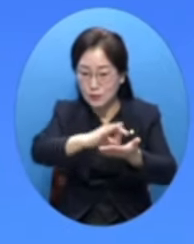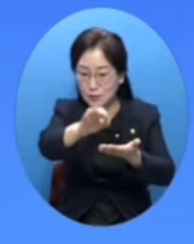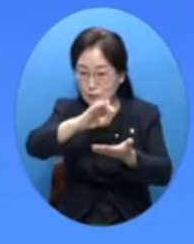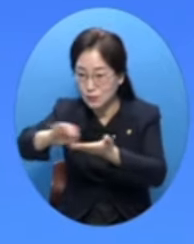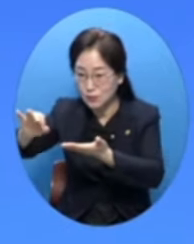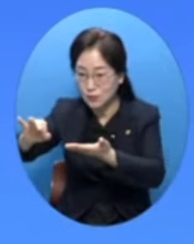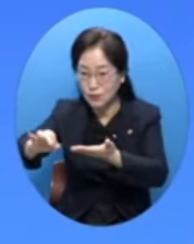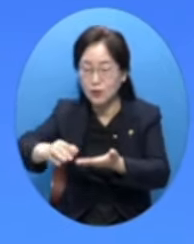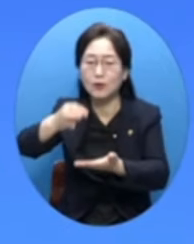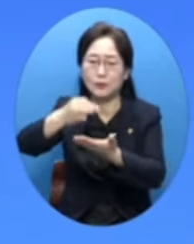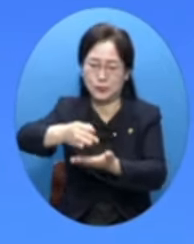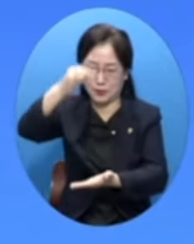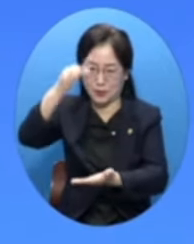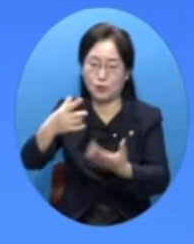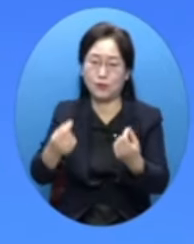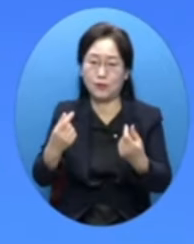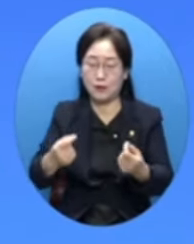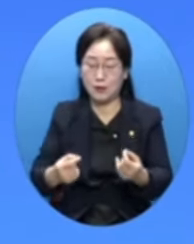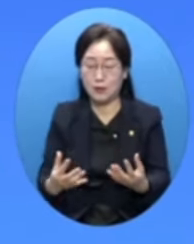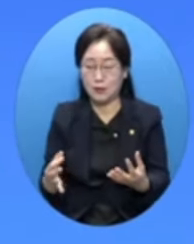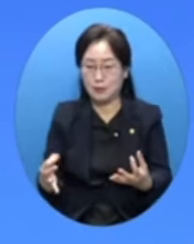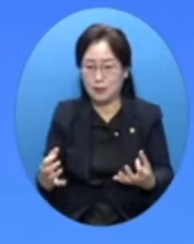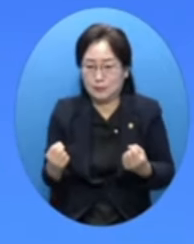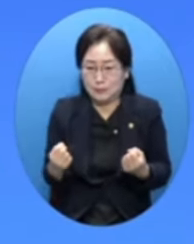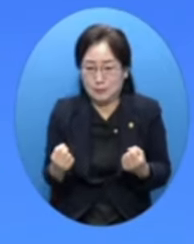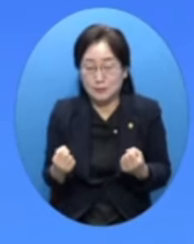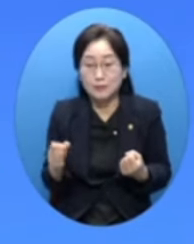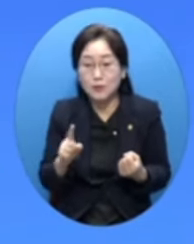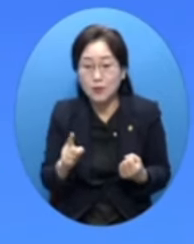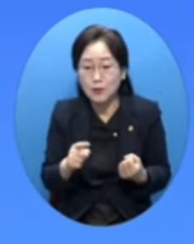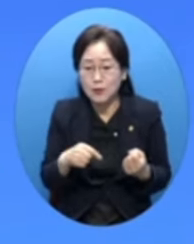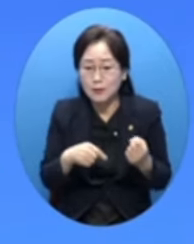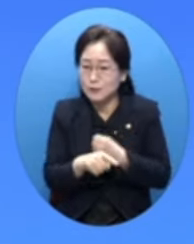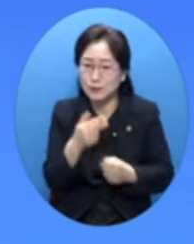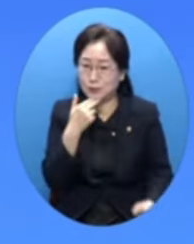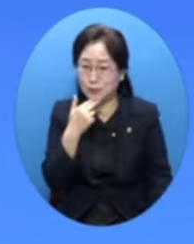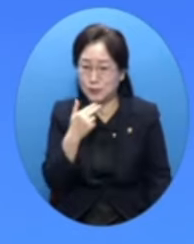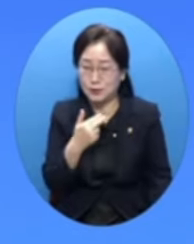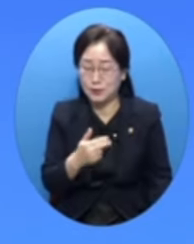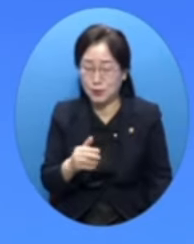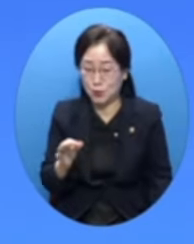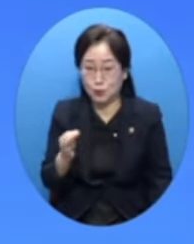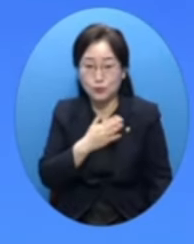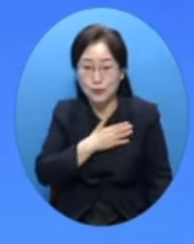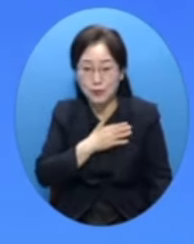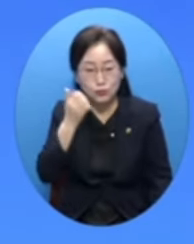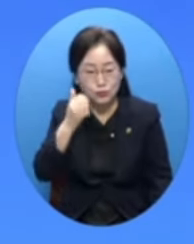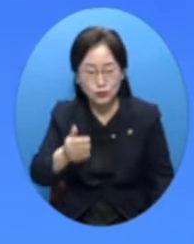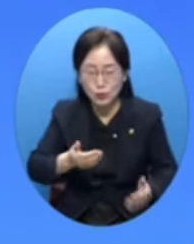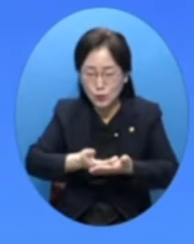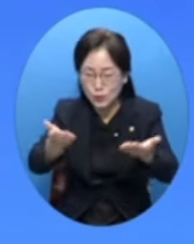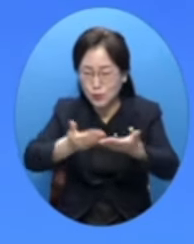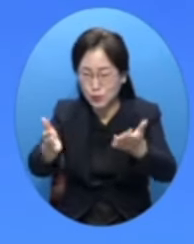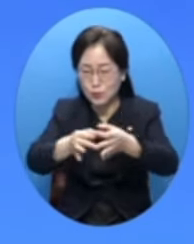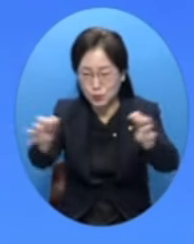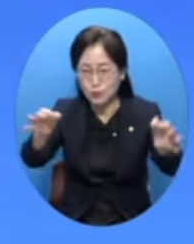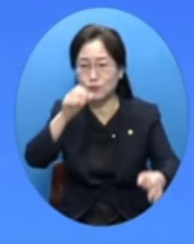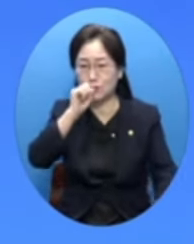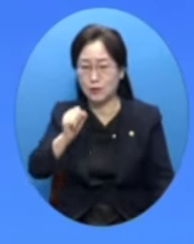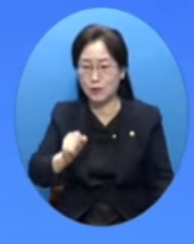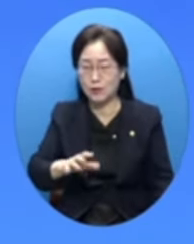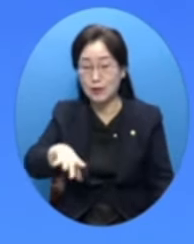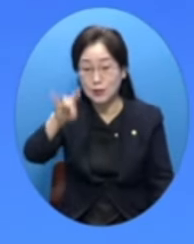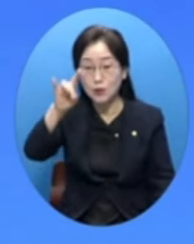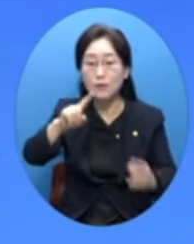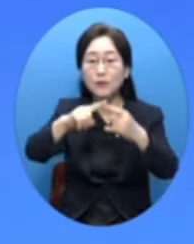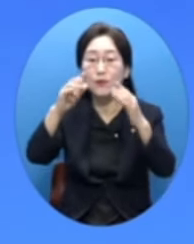가치가 있는 것이지 움켜쥐고 있는 한 아무런 의미가 없습니다 가진 자들이 베풀고 나눠야 합니다 초대교회가 부흥하고 또 부흥했던